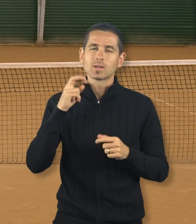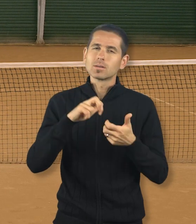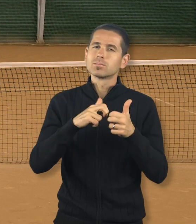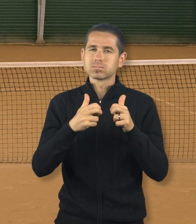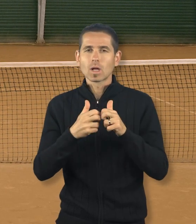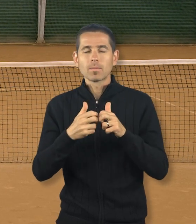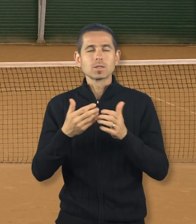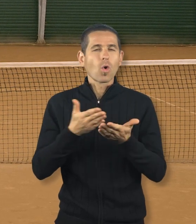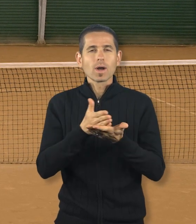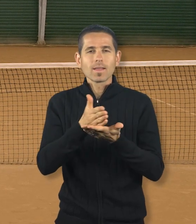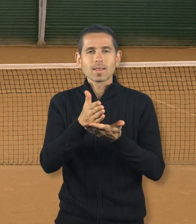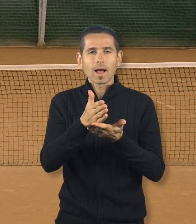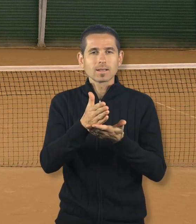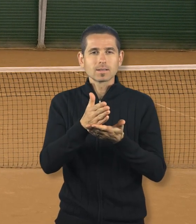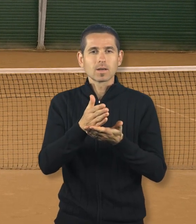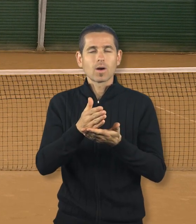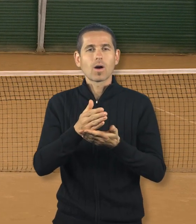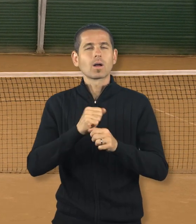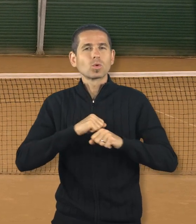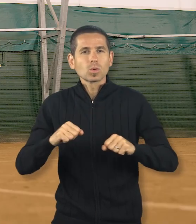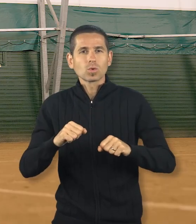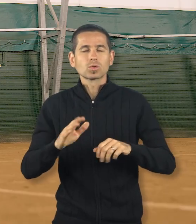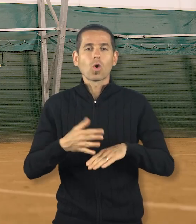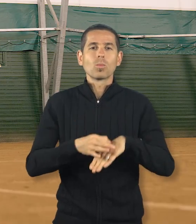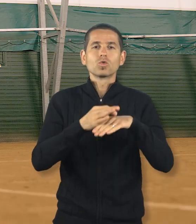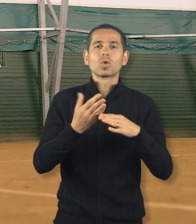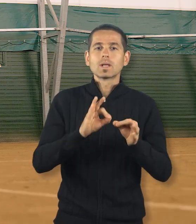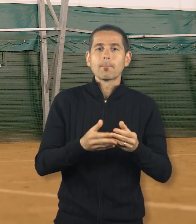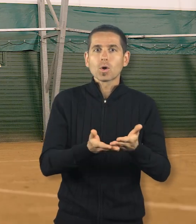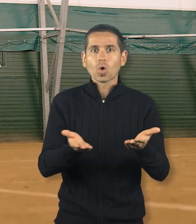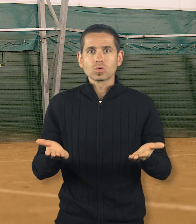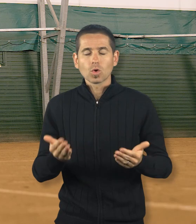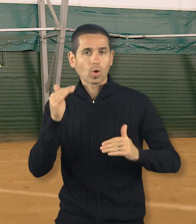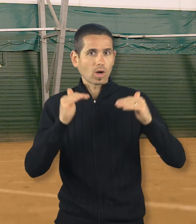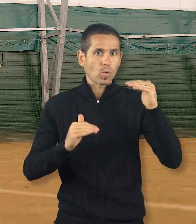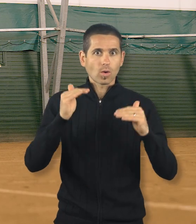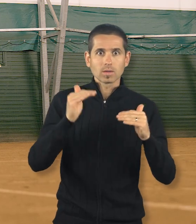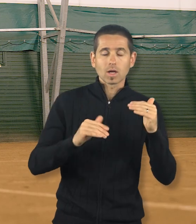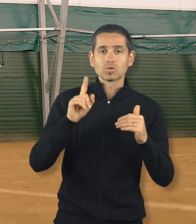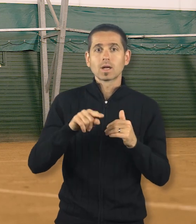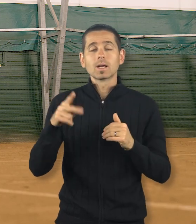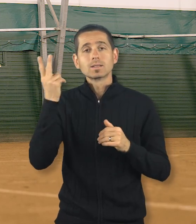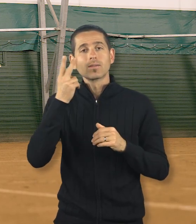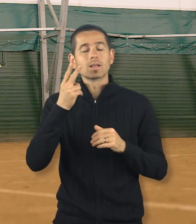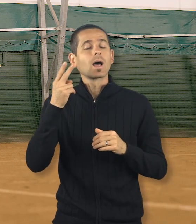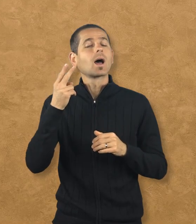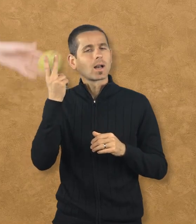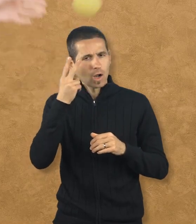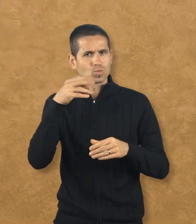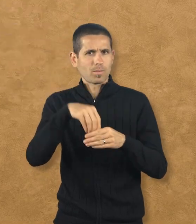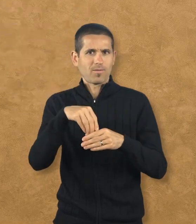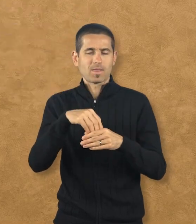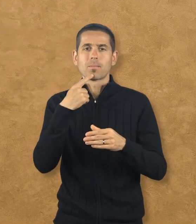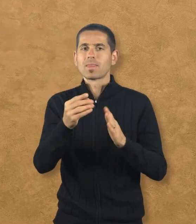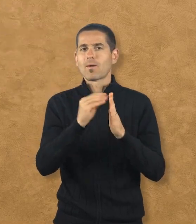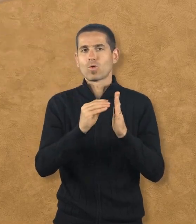gluhote preglavice z orientacijo, eksplozivnostjo, občutkom za prostor, ravnotežjem in seveda